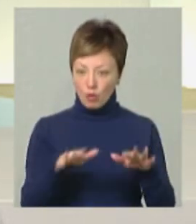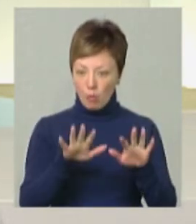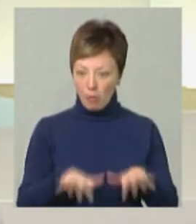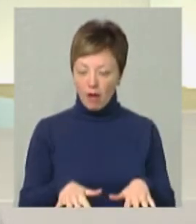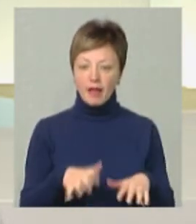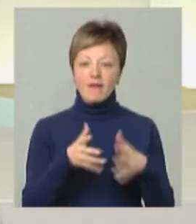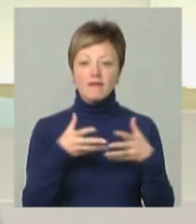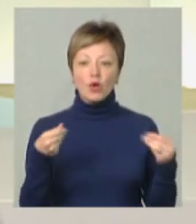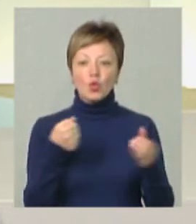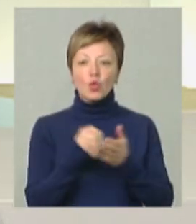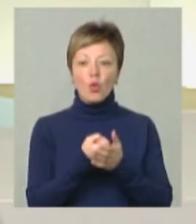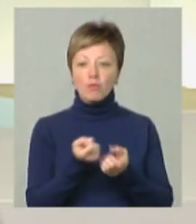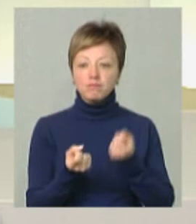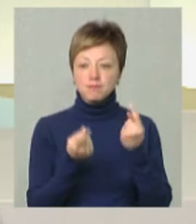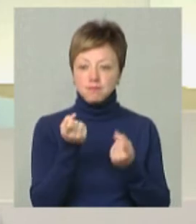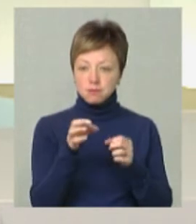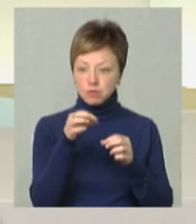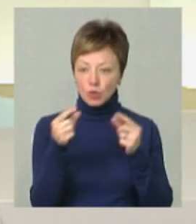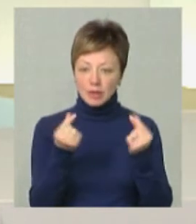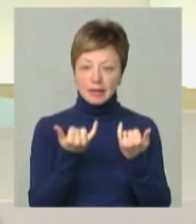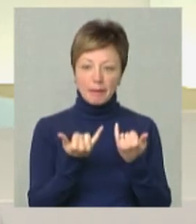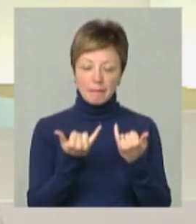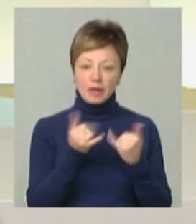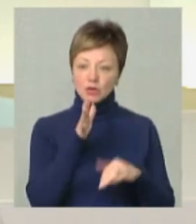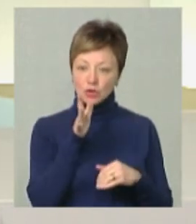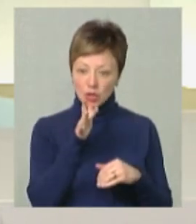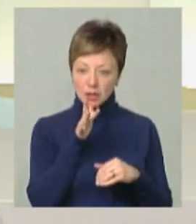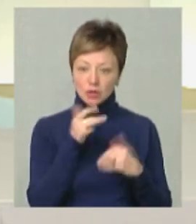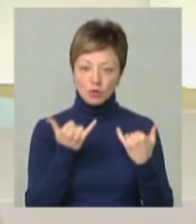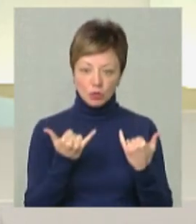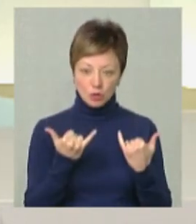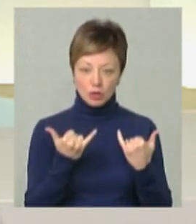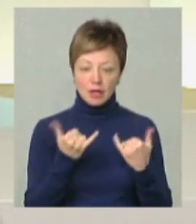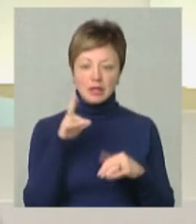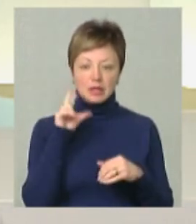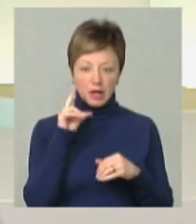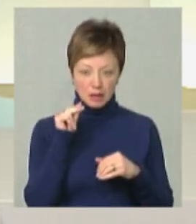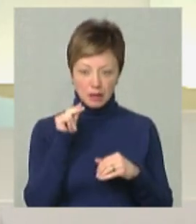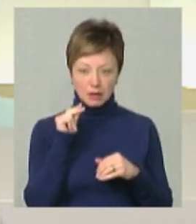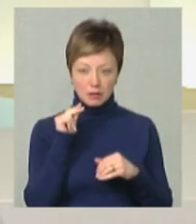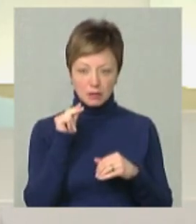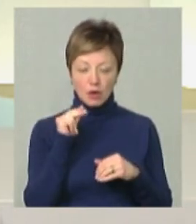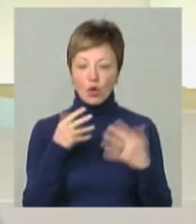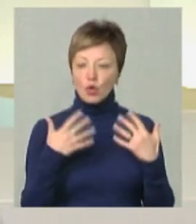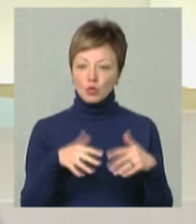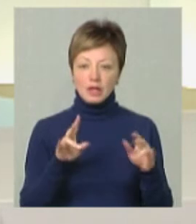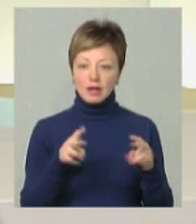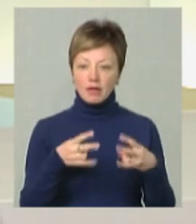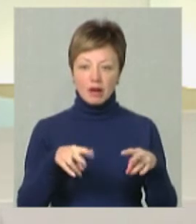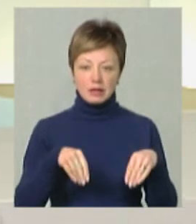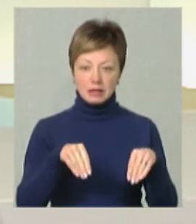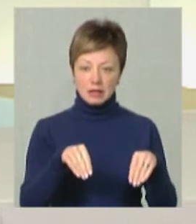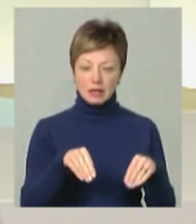до розпускання бруньок. Тому от теперішній час, от сьогоднішня дата, вже не варто